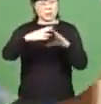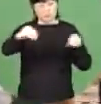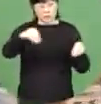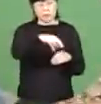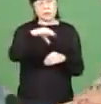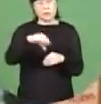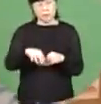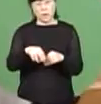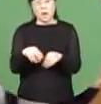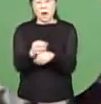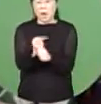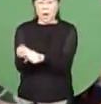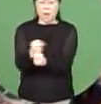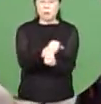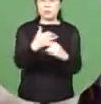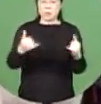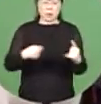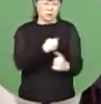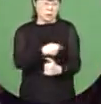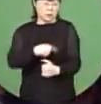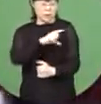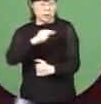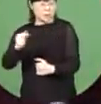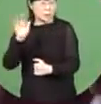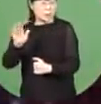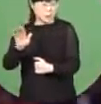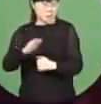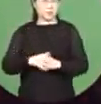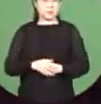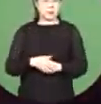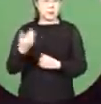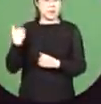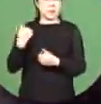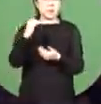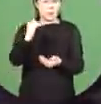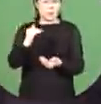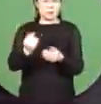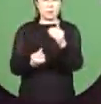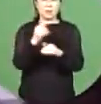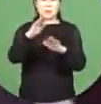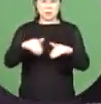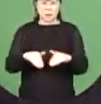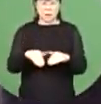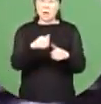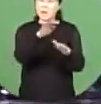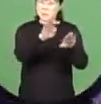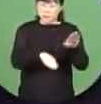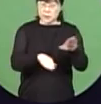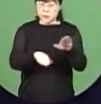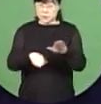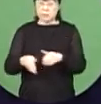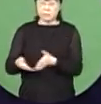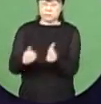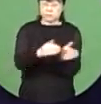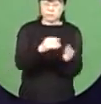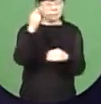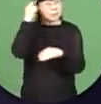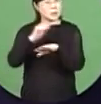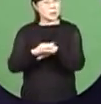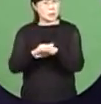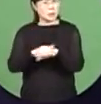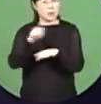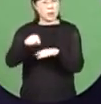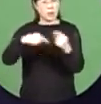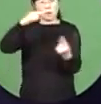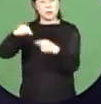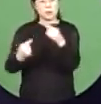多くのパイプ者もいろいろなを今ようになります知らなかったために起きてしますさあ差別や偏見この